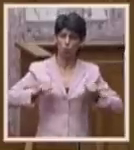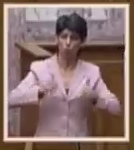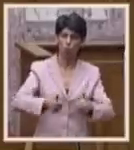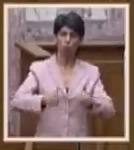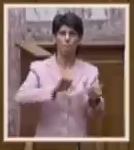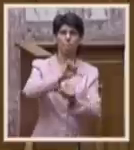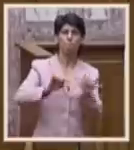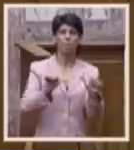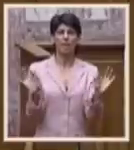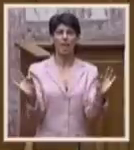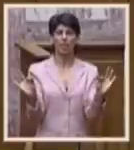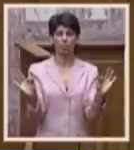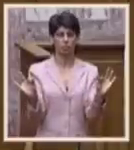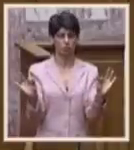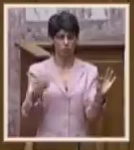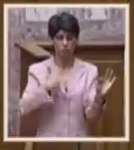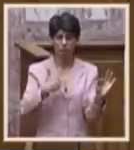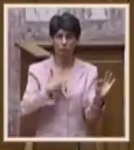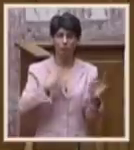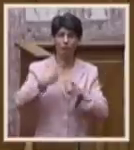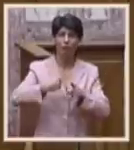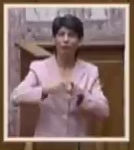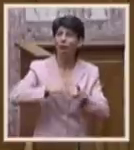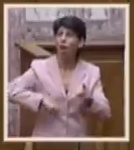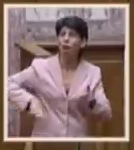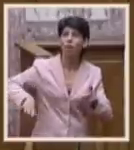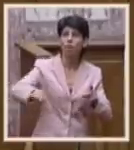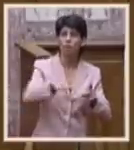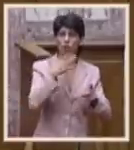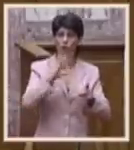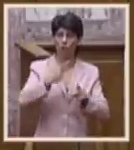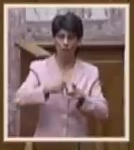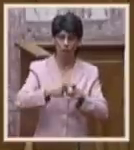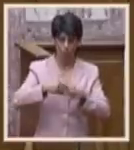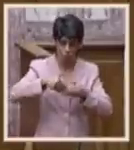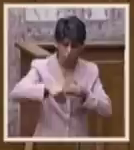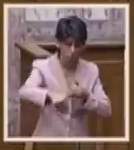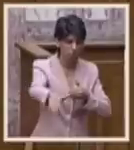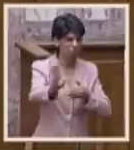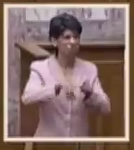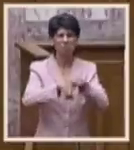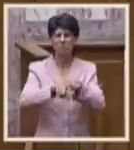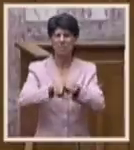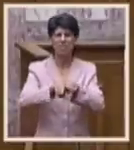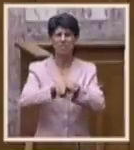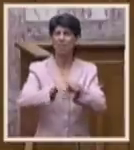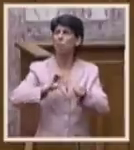μεταρρύθμιση εμείς, οι Έλληνες, ώστε η Ελλάδα το αύριο να μην εξαρτάται από δάνειες